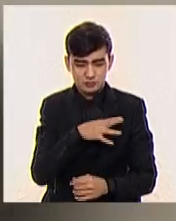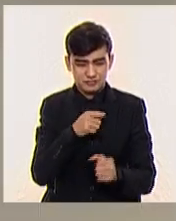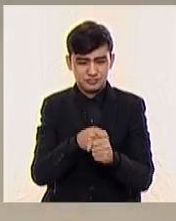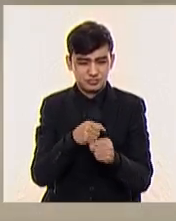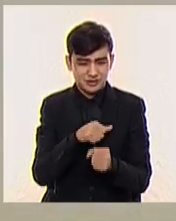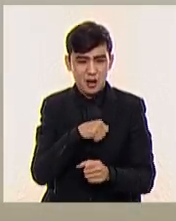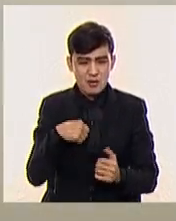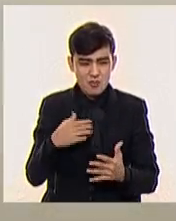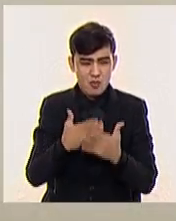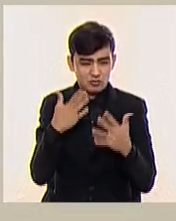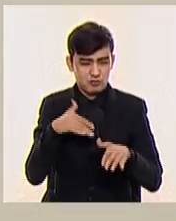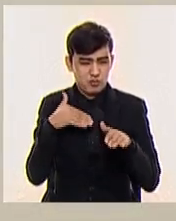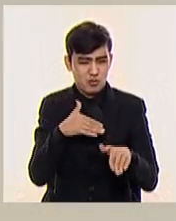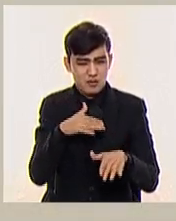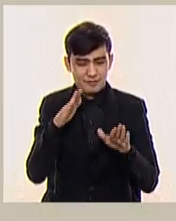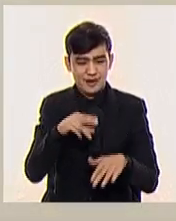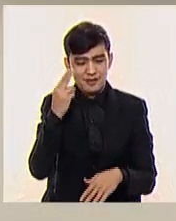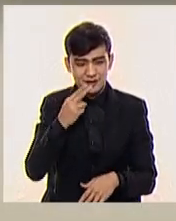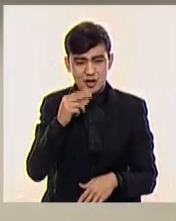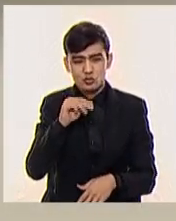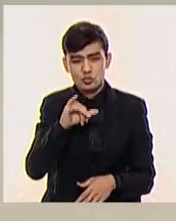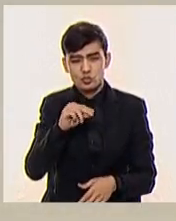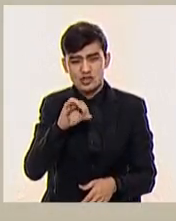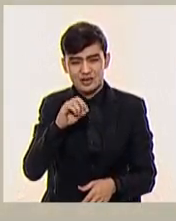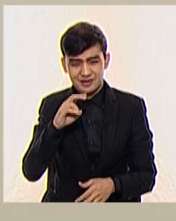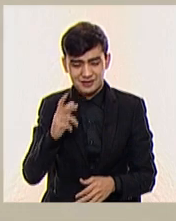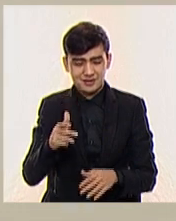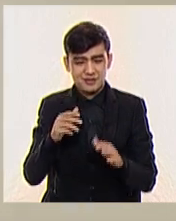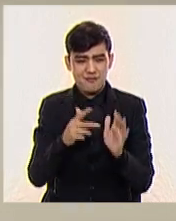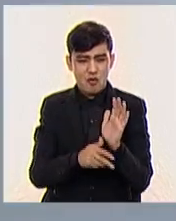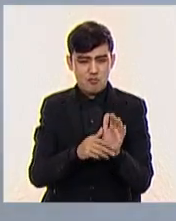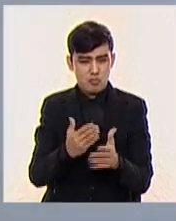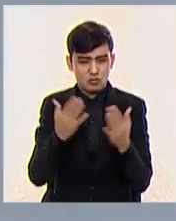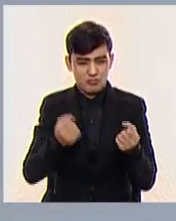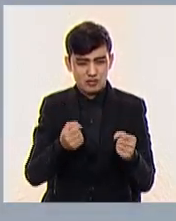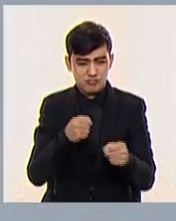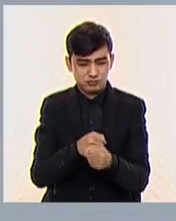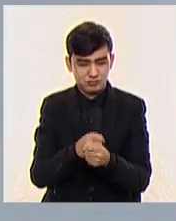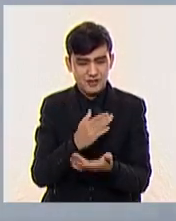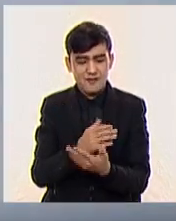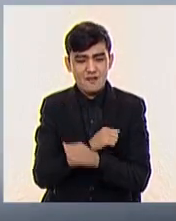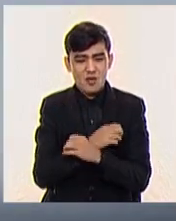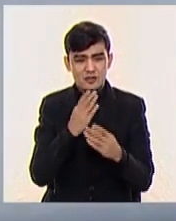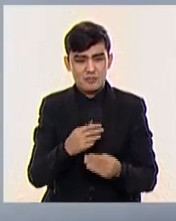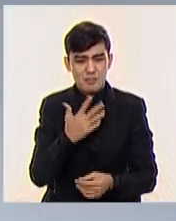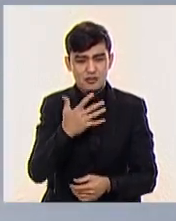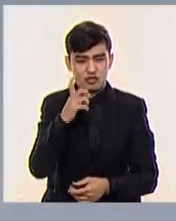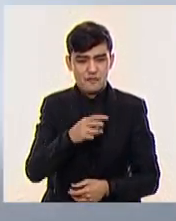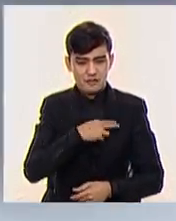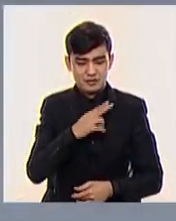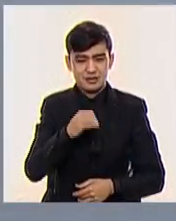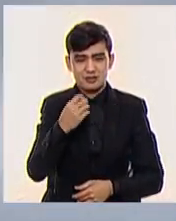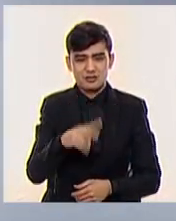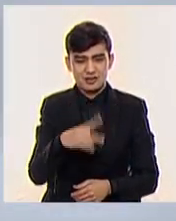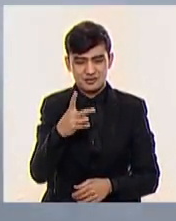спровоцировала самую большую пробку. На дороге Нур-Султан-Щучинск скопилось больше 800 машин. В дорожных авариях за выходные погибли 5 человек и